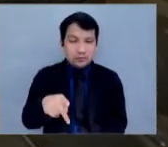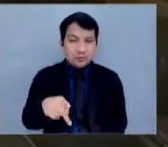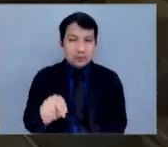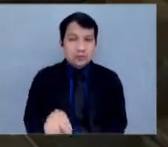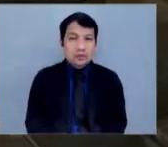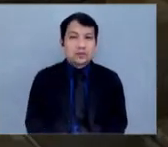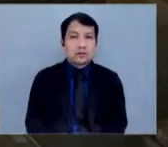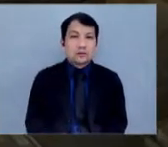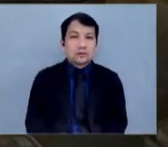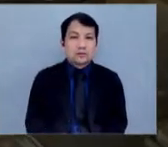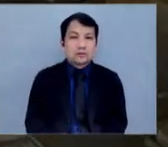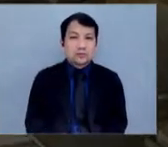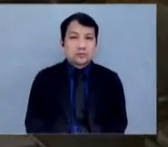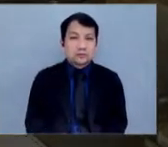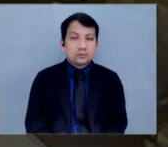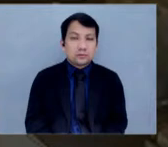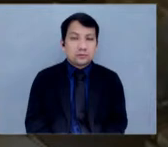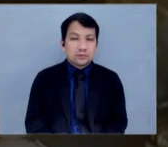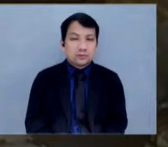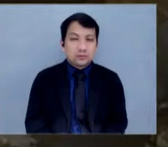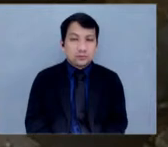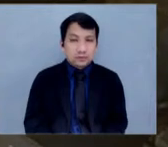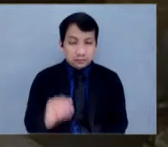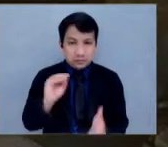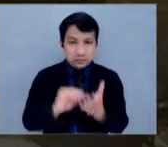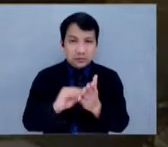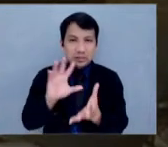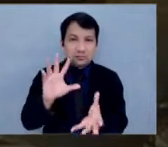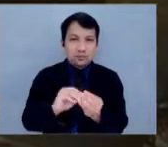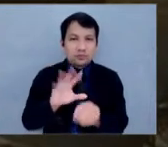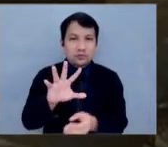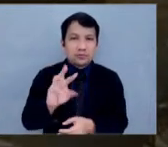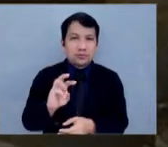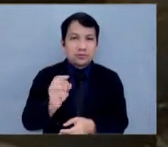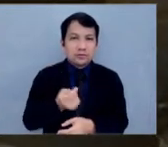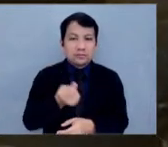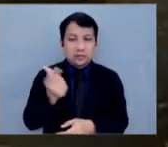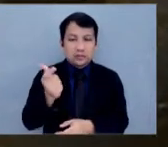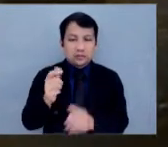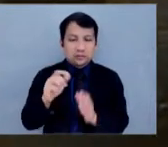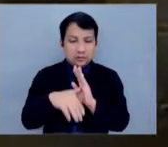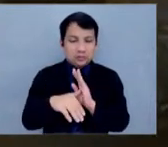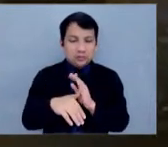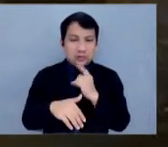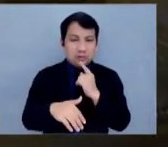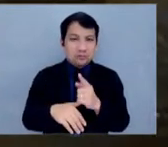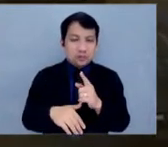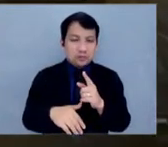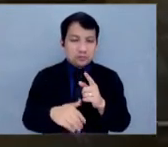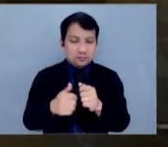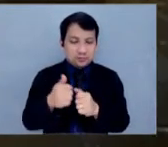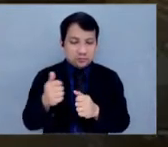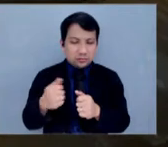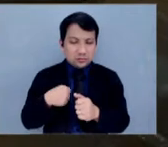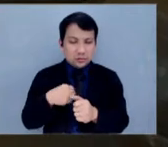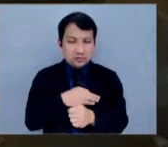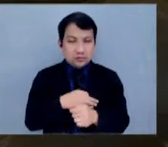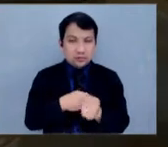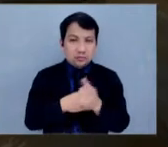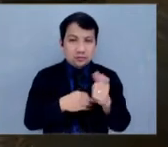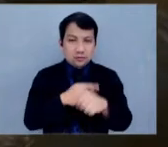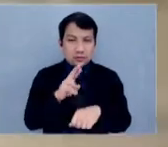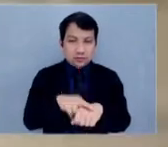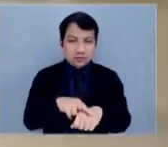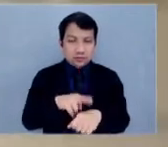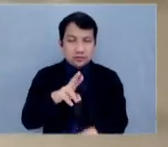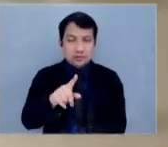bisa ng Executive Order No. 56, inalis sa listahan ang COMELEC Commissioner, cabinet undersecretaries at mga regional trial court